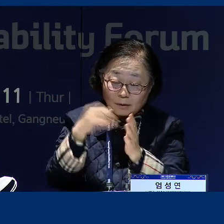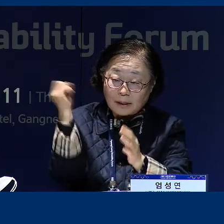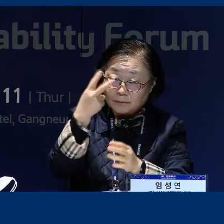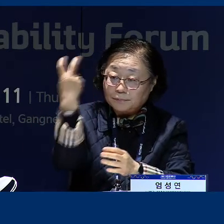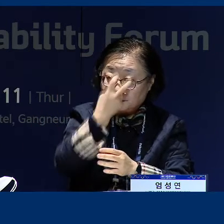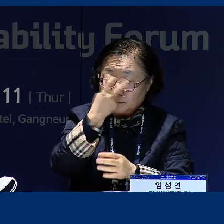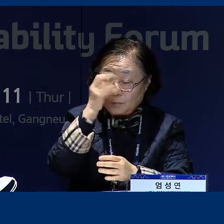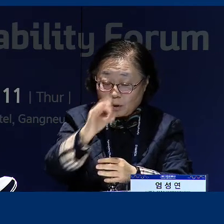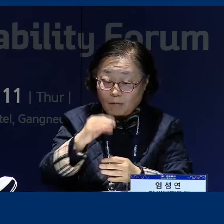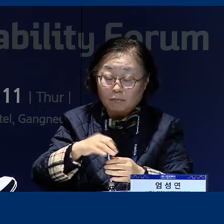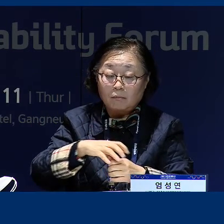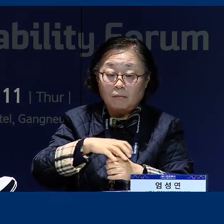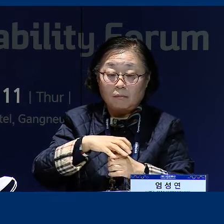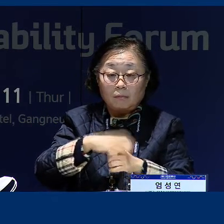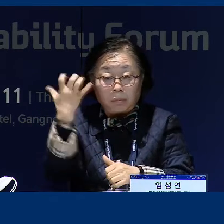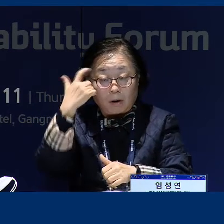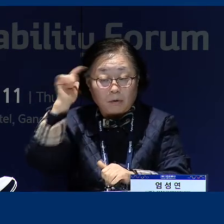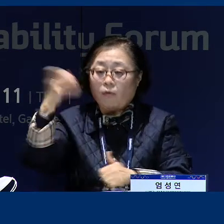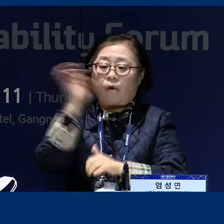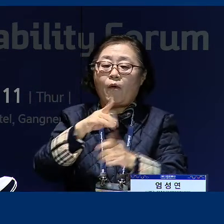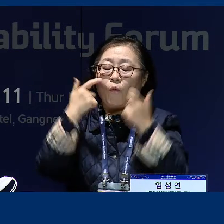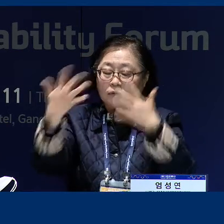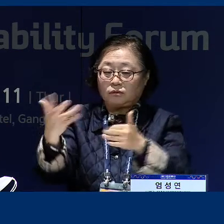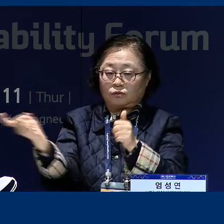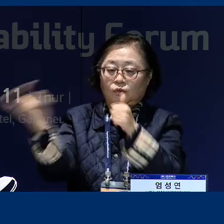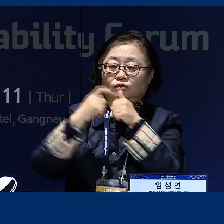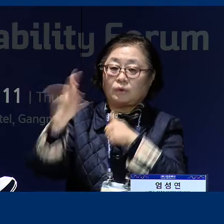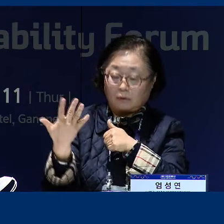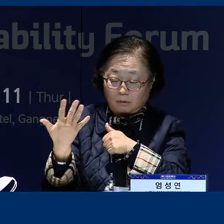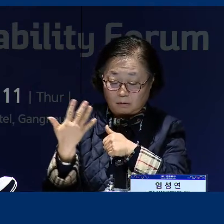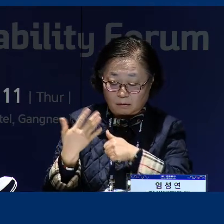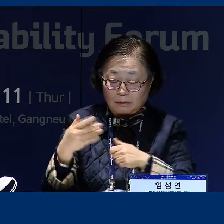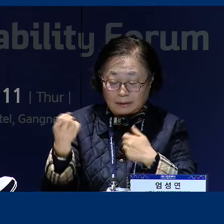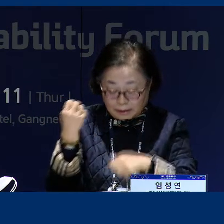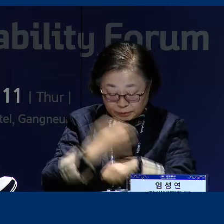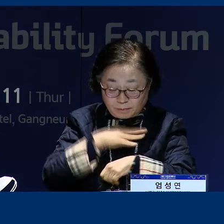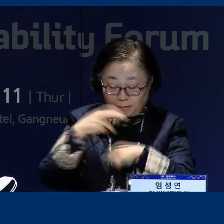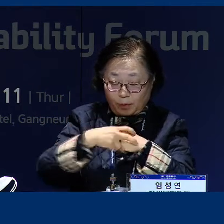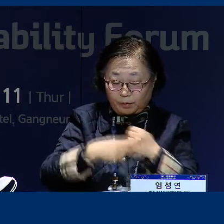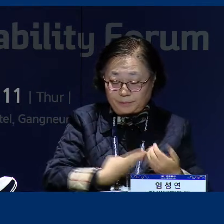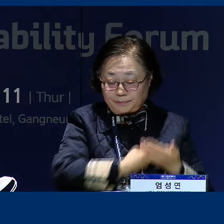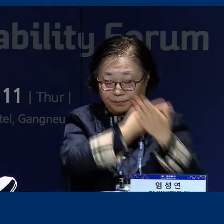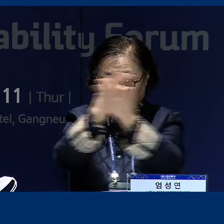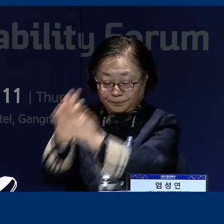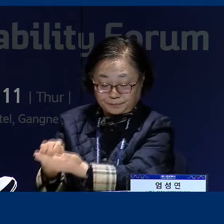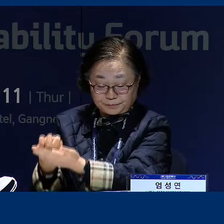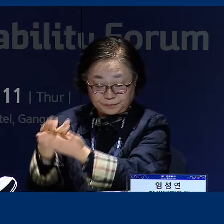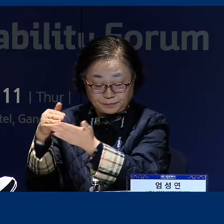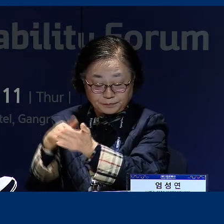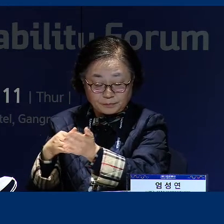자가격리 해제 전 검사에서 확진이 되었습니다. 병원에 입원해 있는 동안